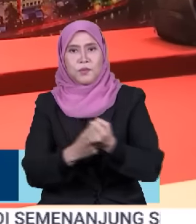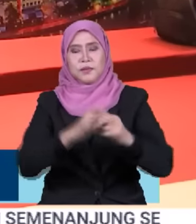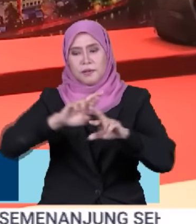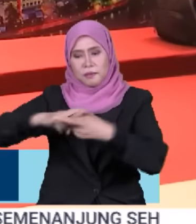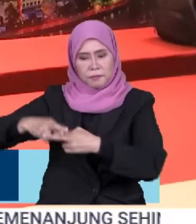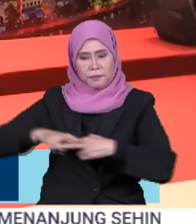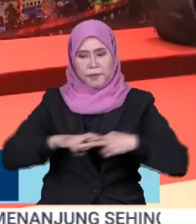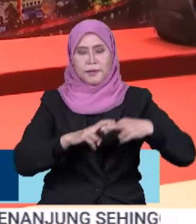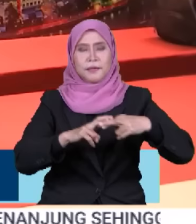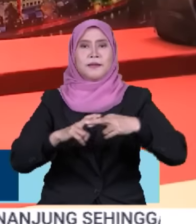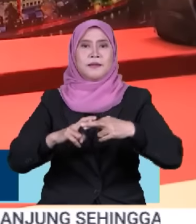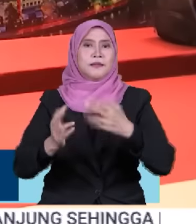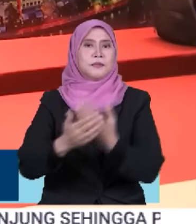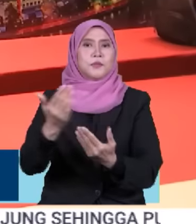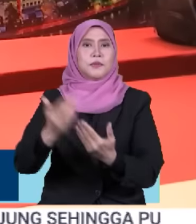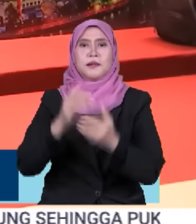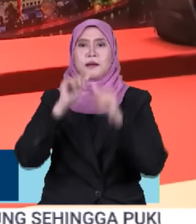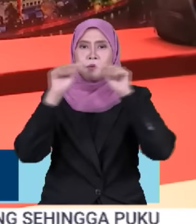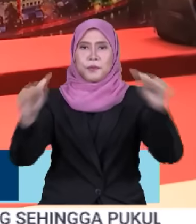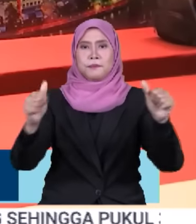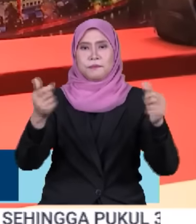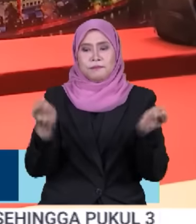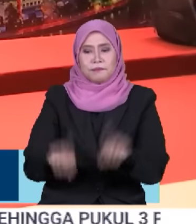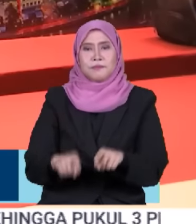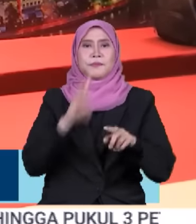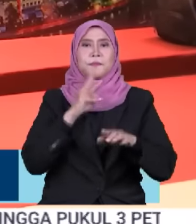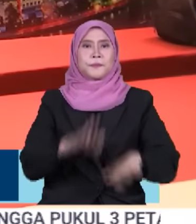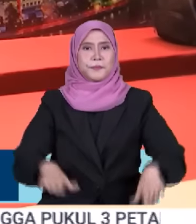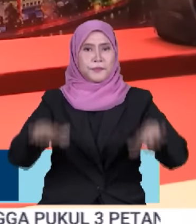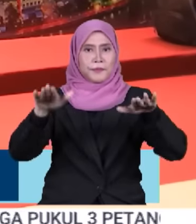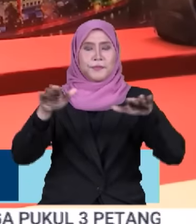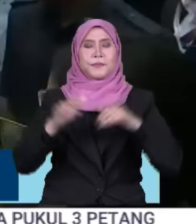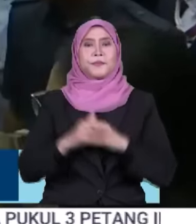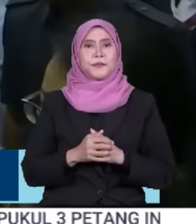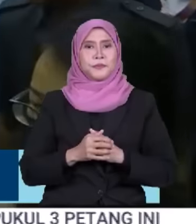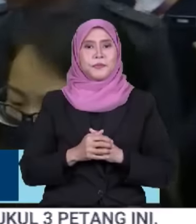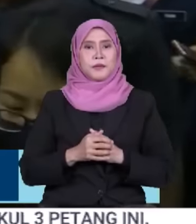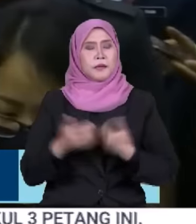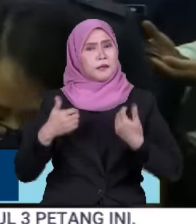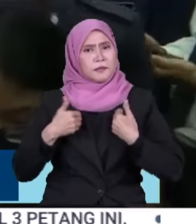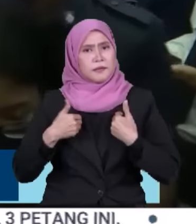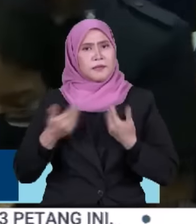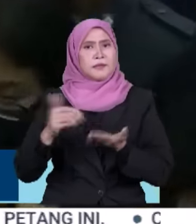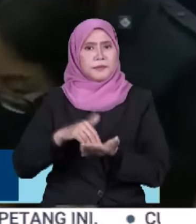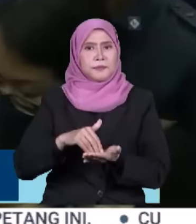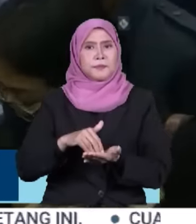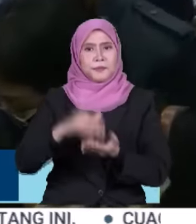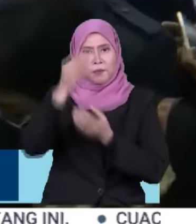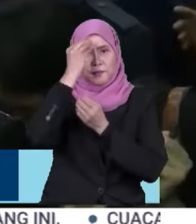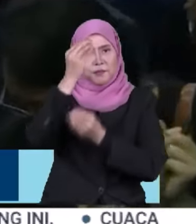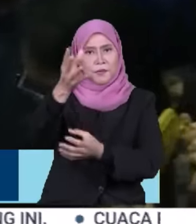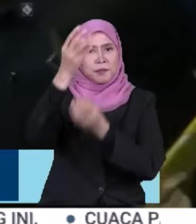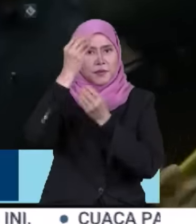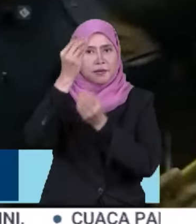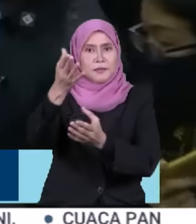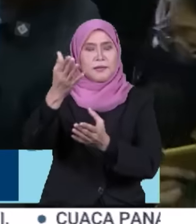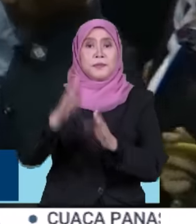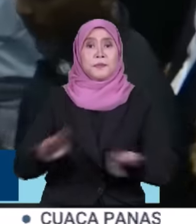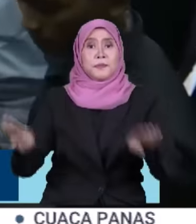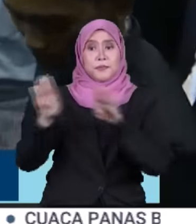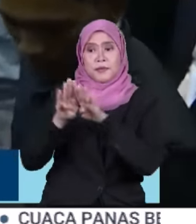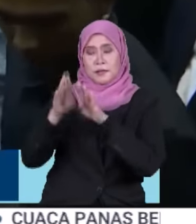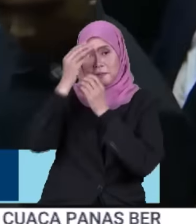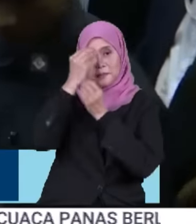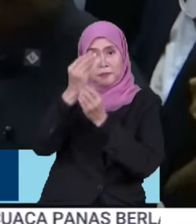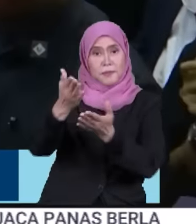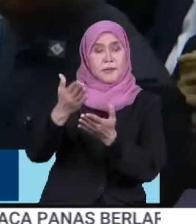pulih kemudahan awam yang terkesan akibat banjir. Dan ada beberapa lagi makluman atau berita baik untuk